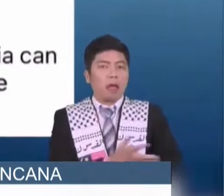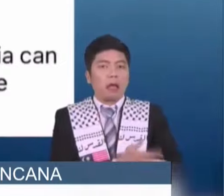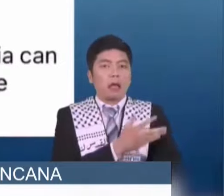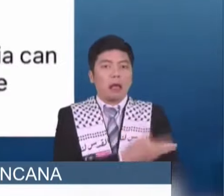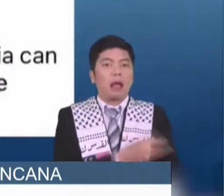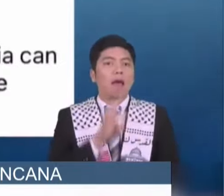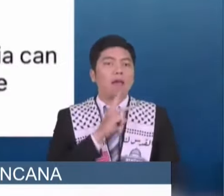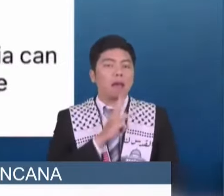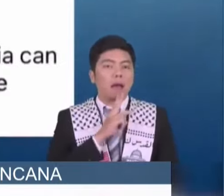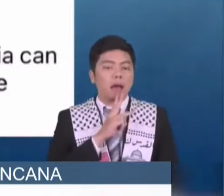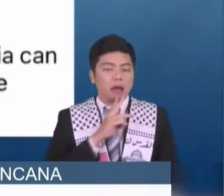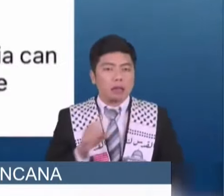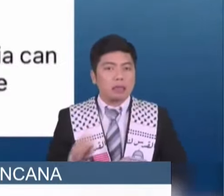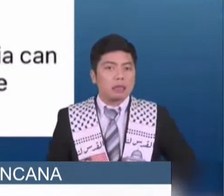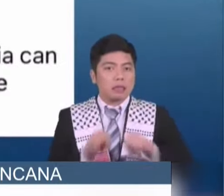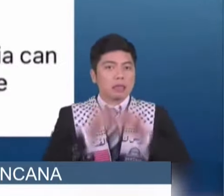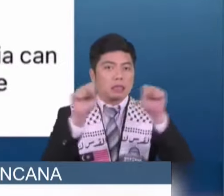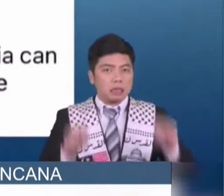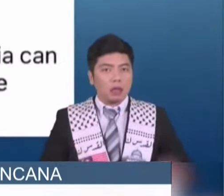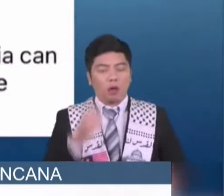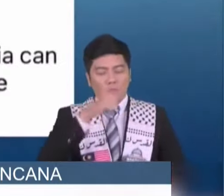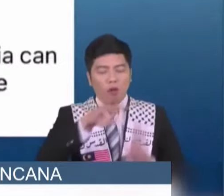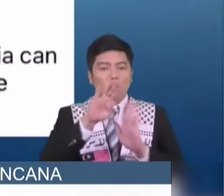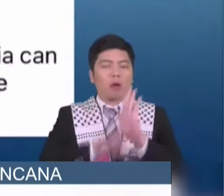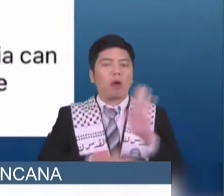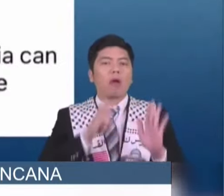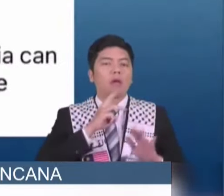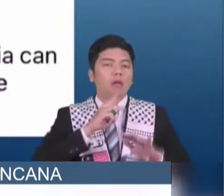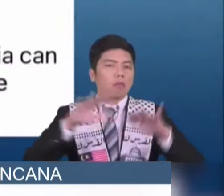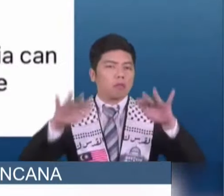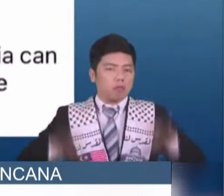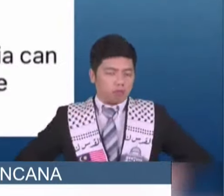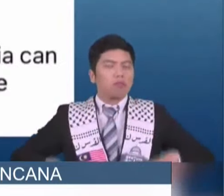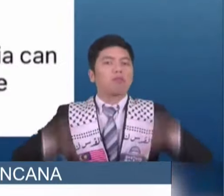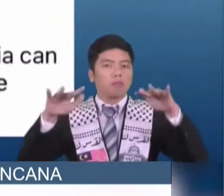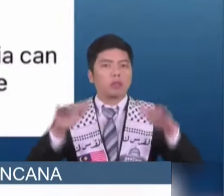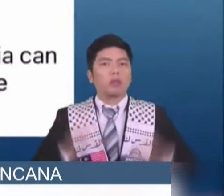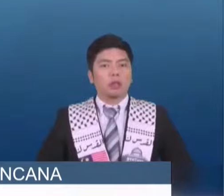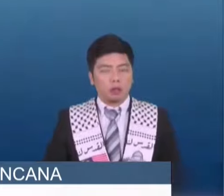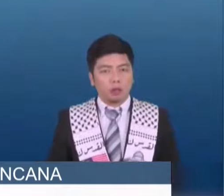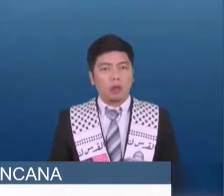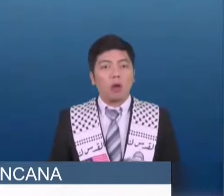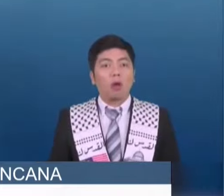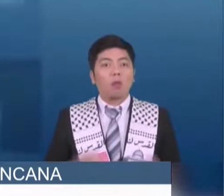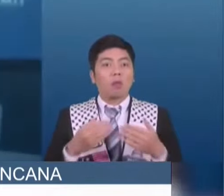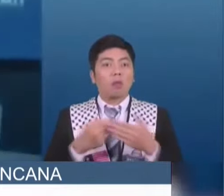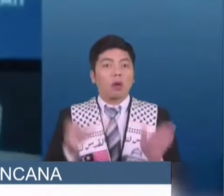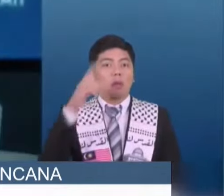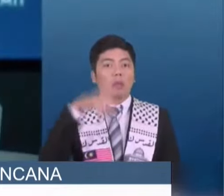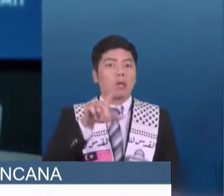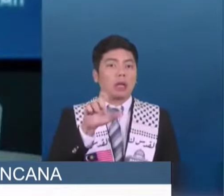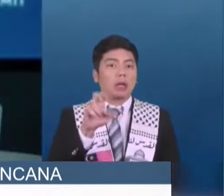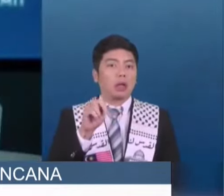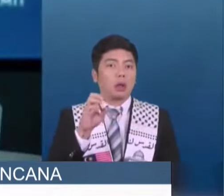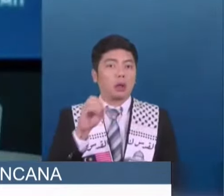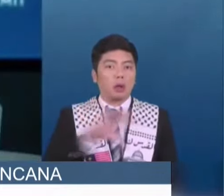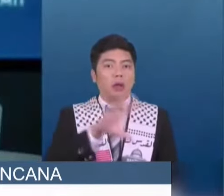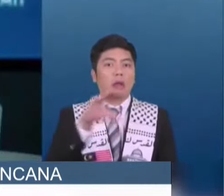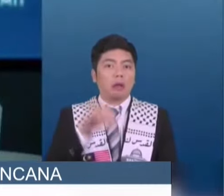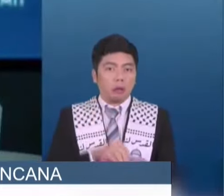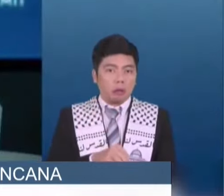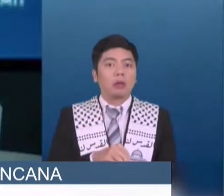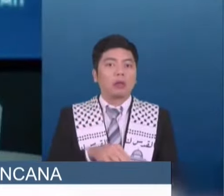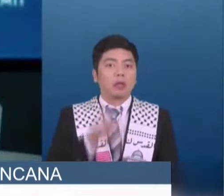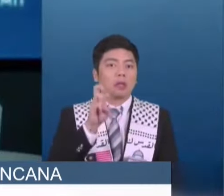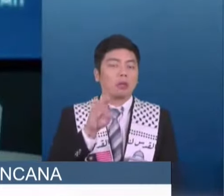TBC ditetap ke bawah polisi itu, ke alai strategi itu ngemeran ke pemansa infrastruktur ti lebih berkualiti serta tan napik bencana, nyadi